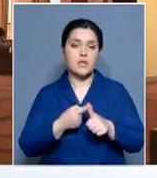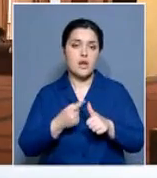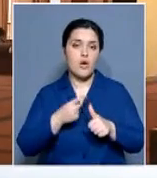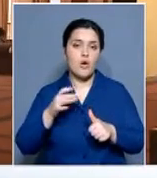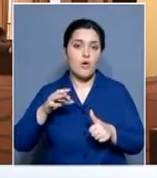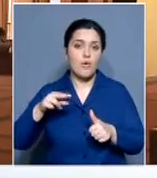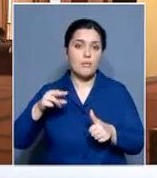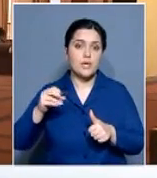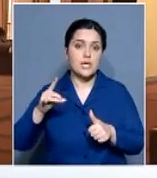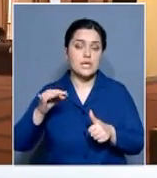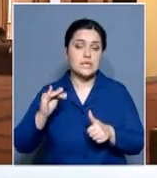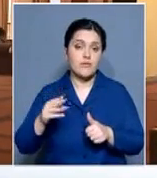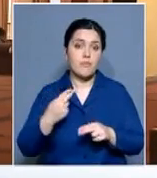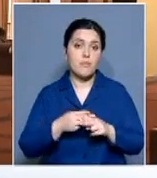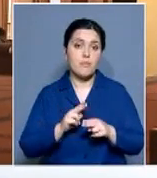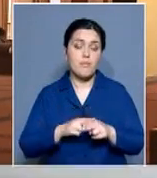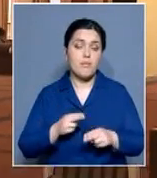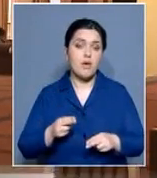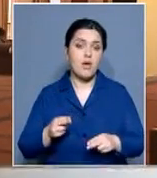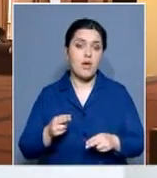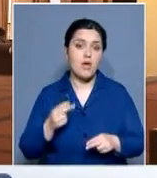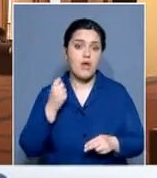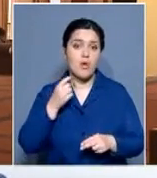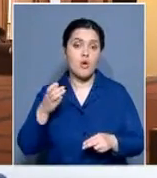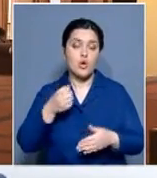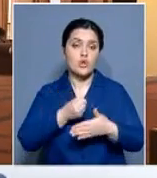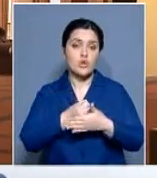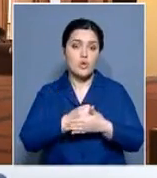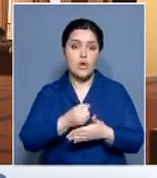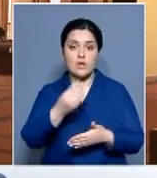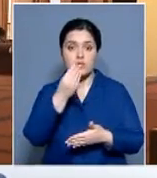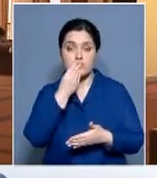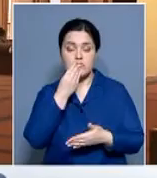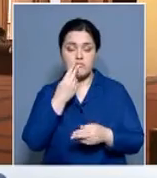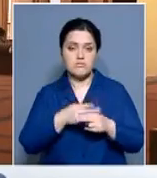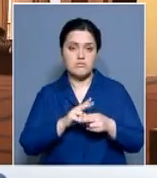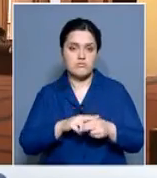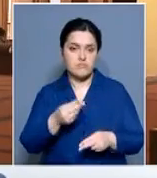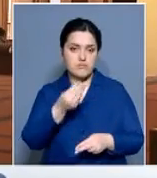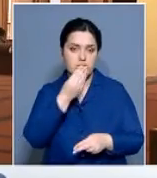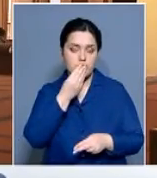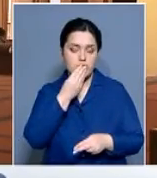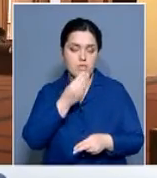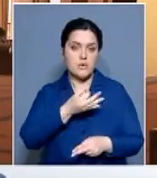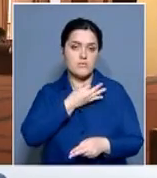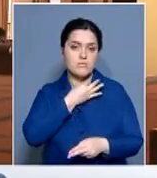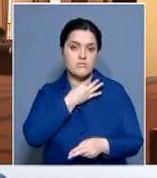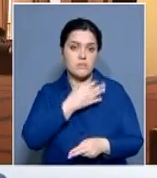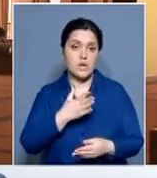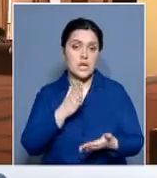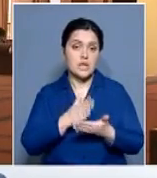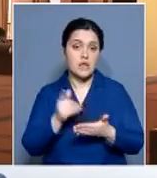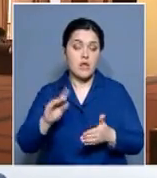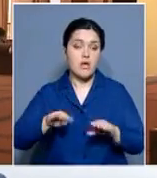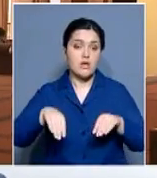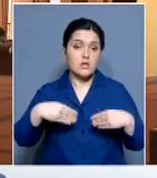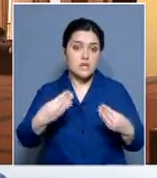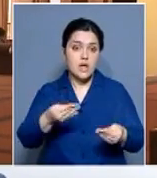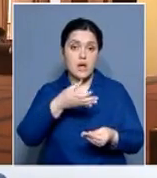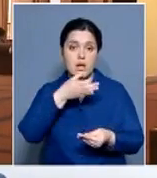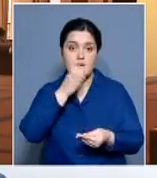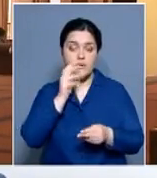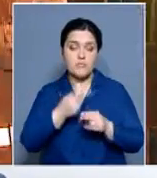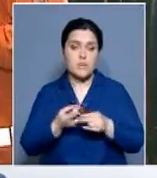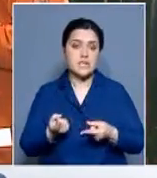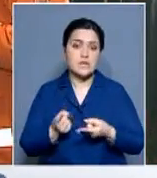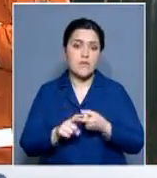аперитив. Это алкогольный напиток, который подается до еды и вызывает отменный аппетит у клиента. От того, каким будет этот напиток, будет зависеть и